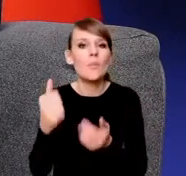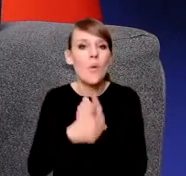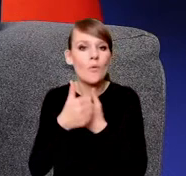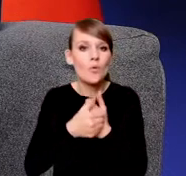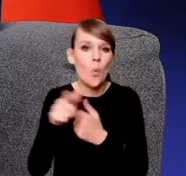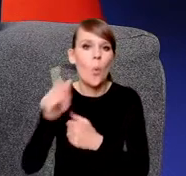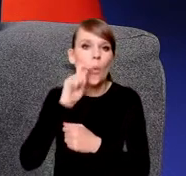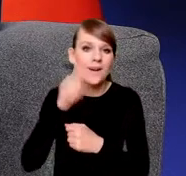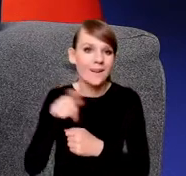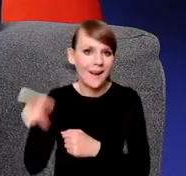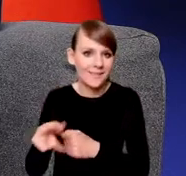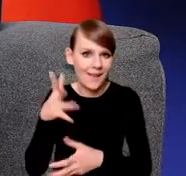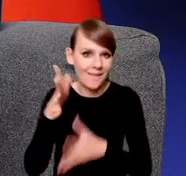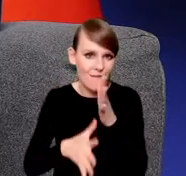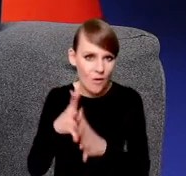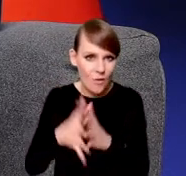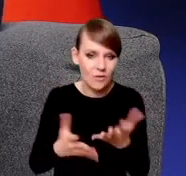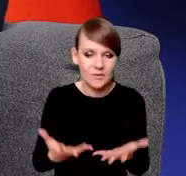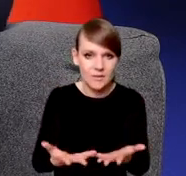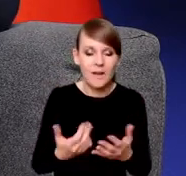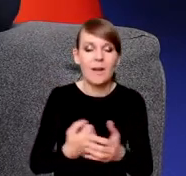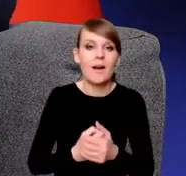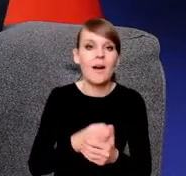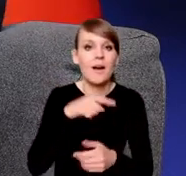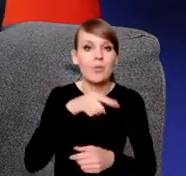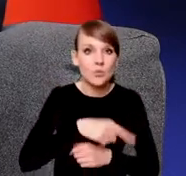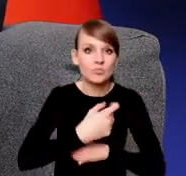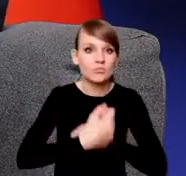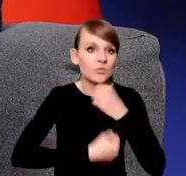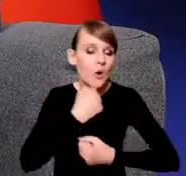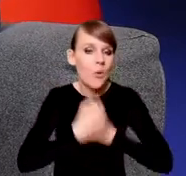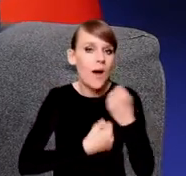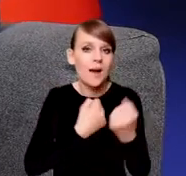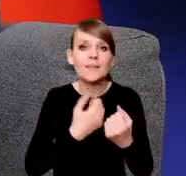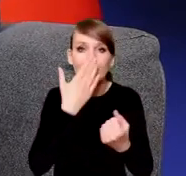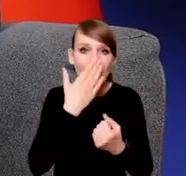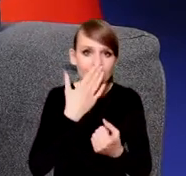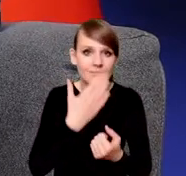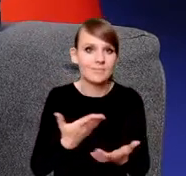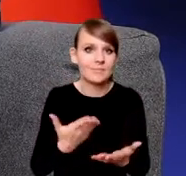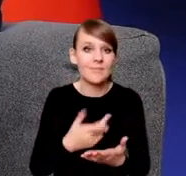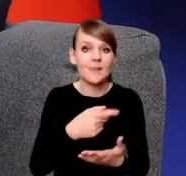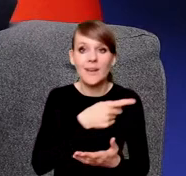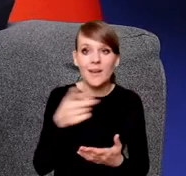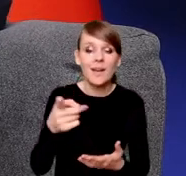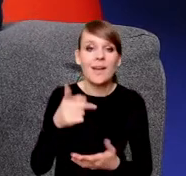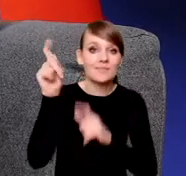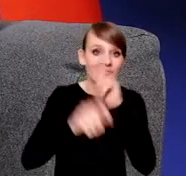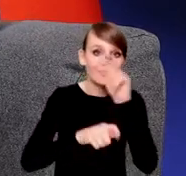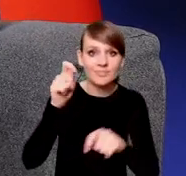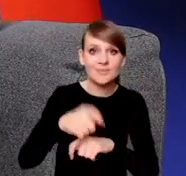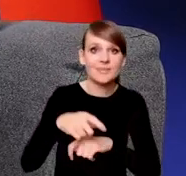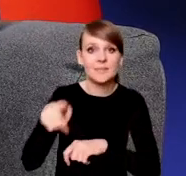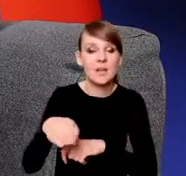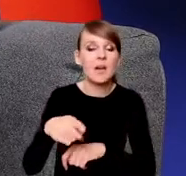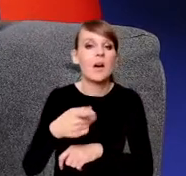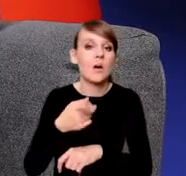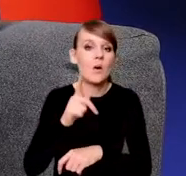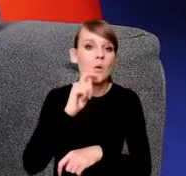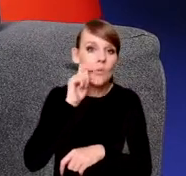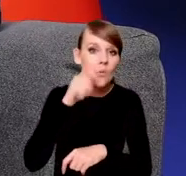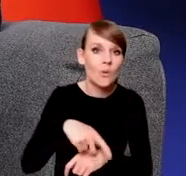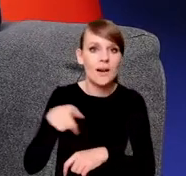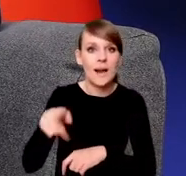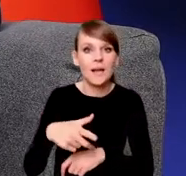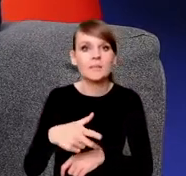Ukrainie. Działania, które z jednej strony wiązały się ze wsparciem naszych gości z zagranicy, tutaj przyjeżdżających do Polski,